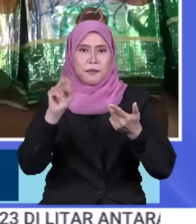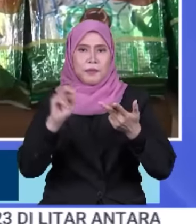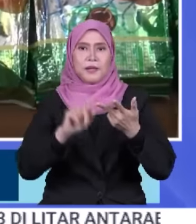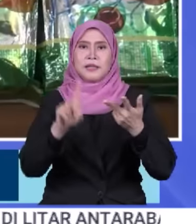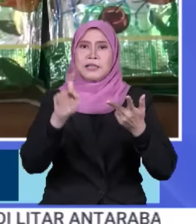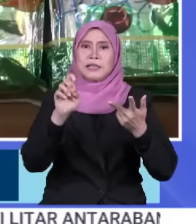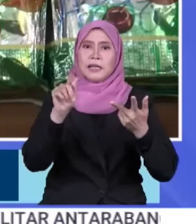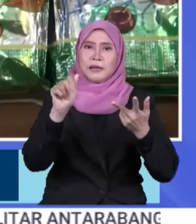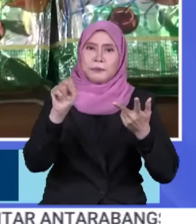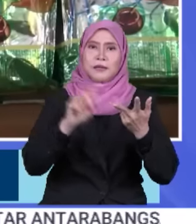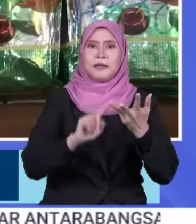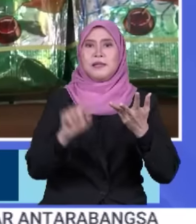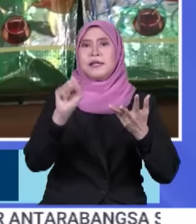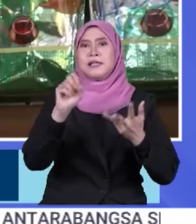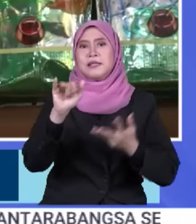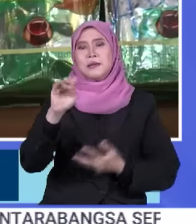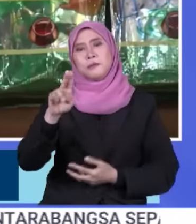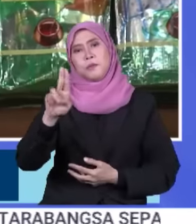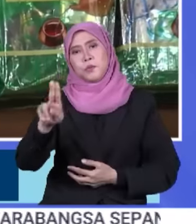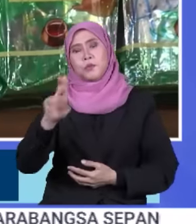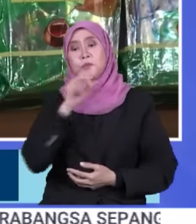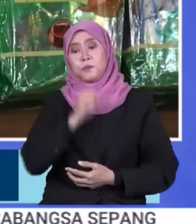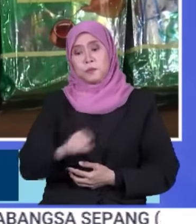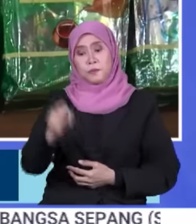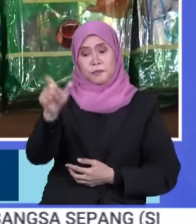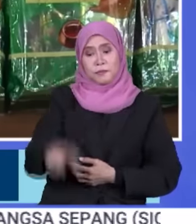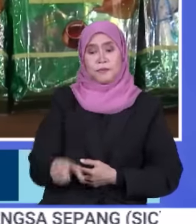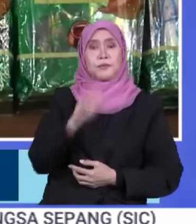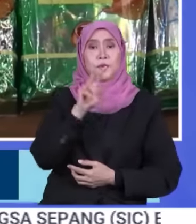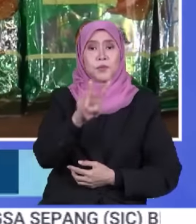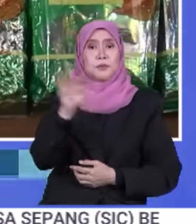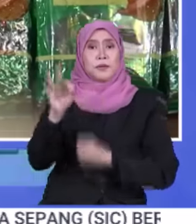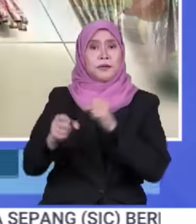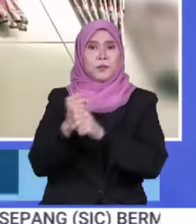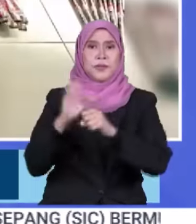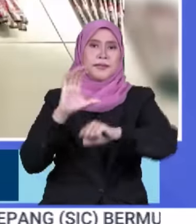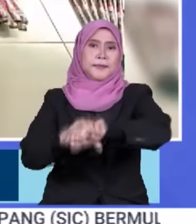dan syabu. Seorang lelaki berusia 29 tahun ditahan.